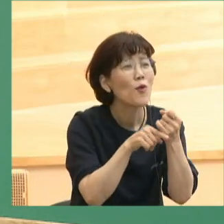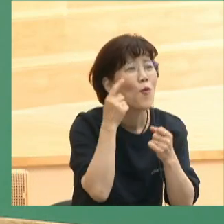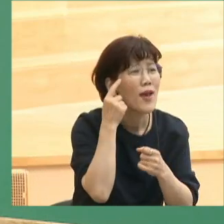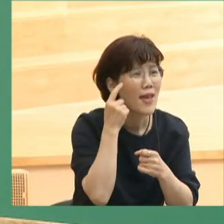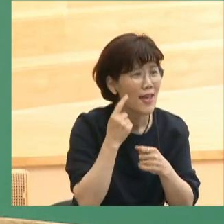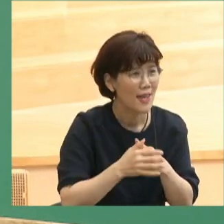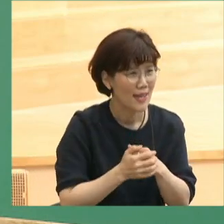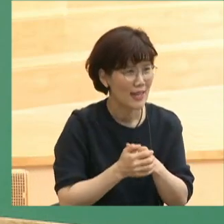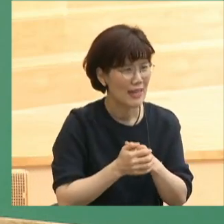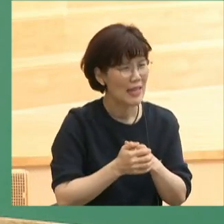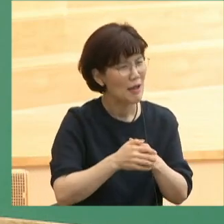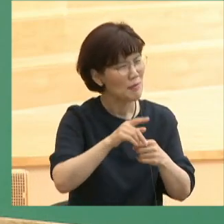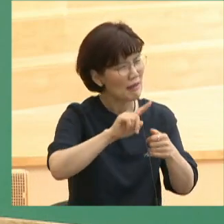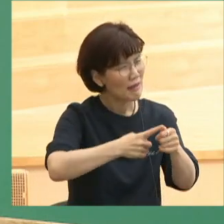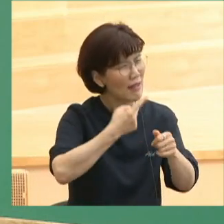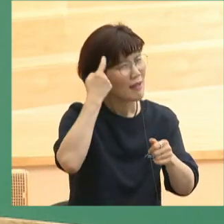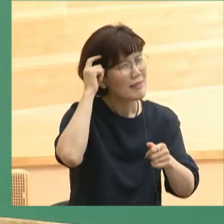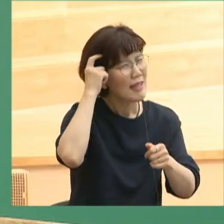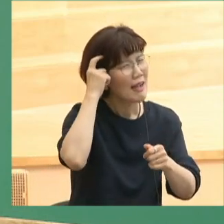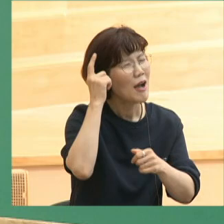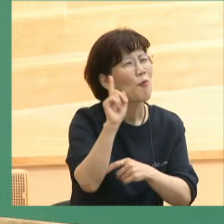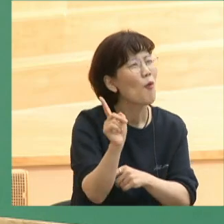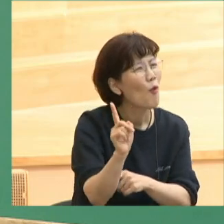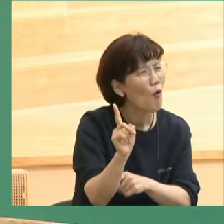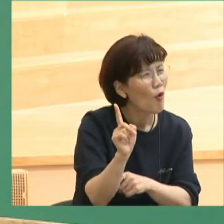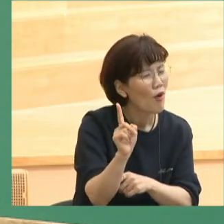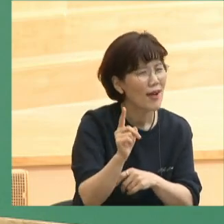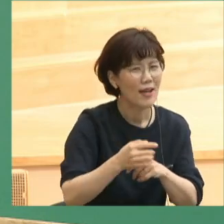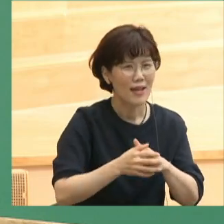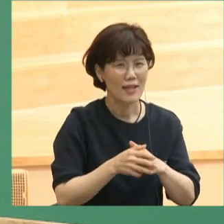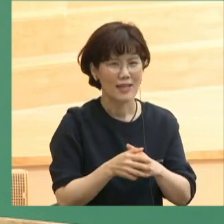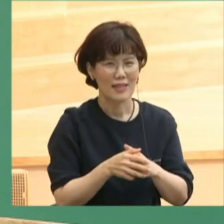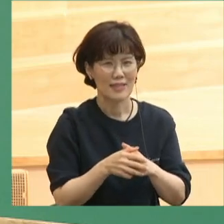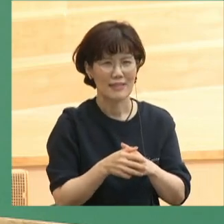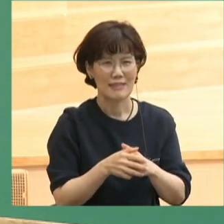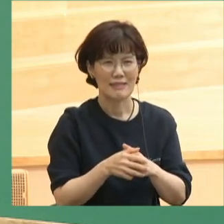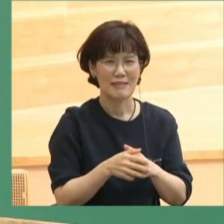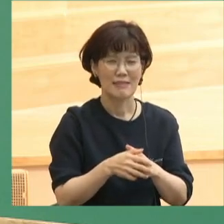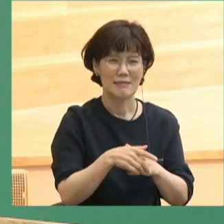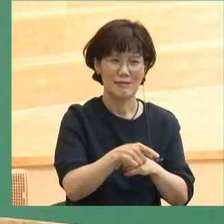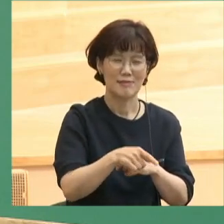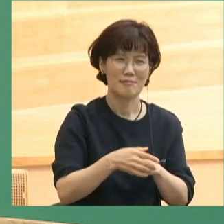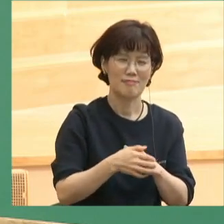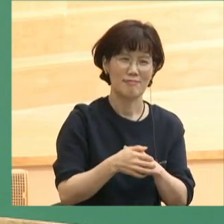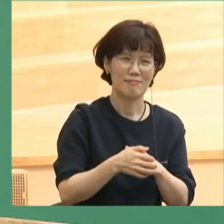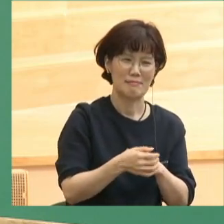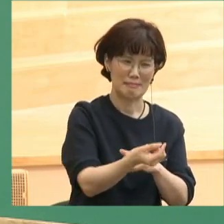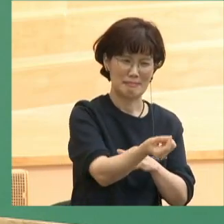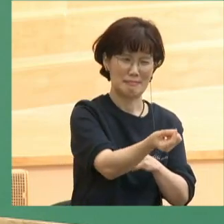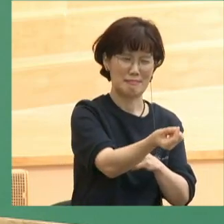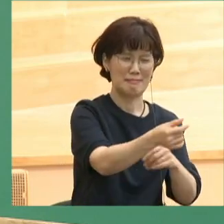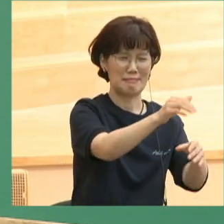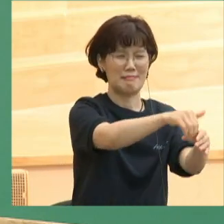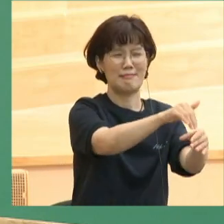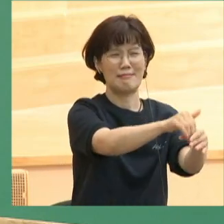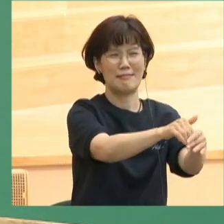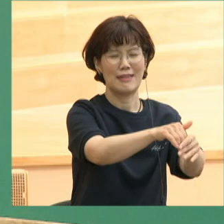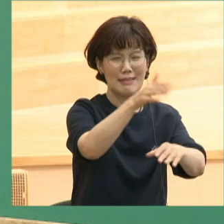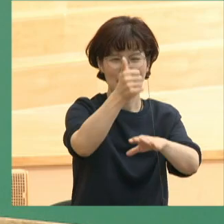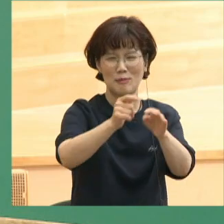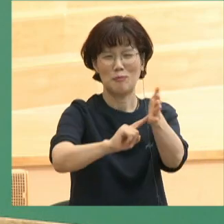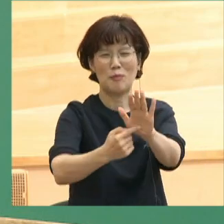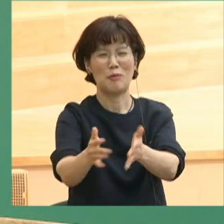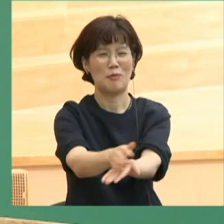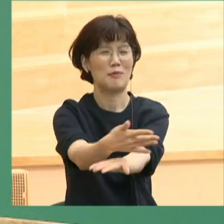은연중에 우리 속에 그런 생각이 있기 때문에요. 어떤 생각이 있냐면 까짓 거 그거 아유 그 작은 거 심어봐야 뭐 펴도 안